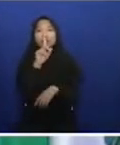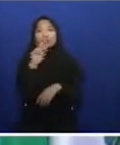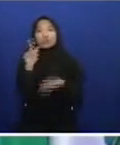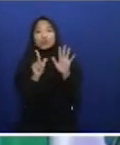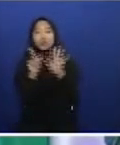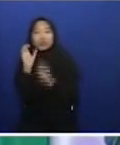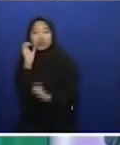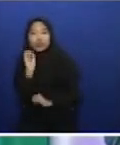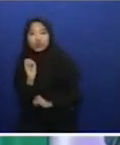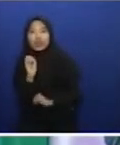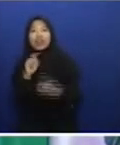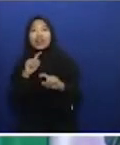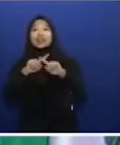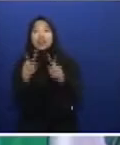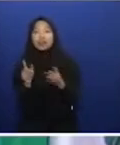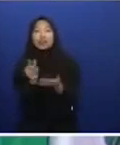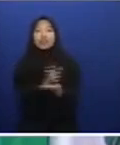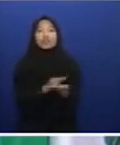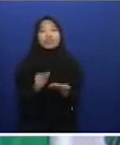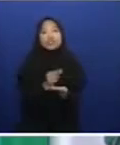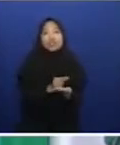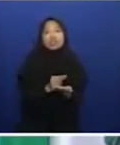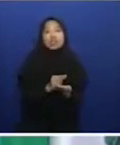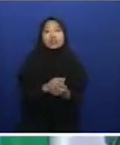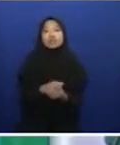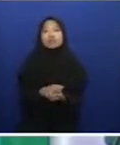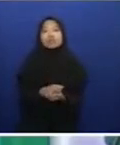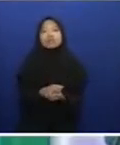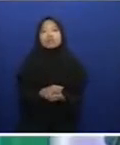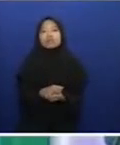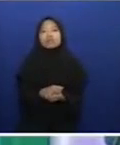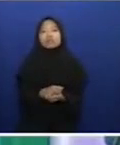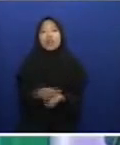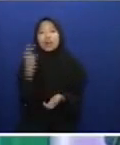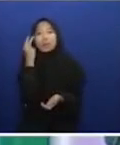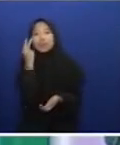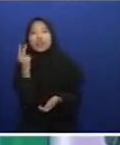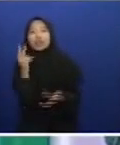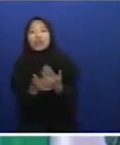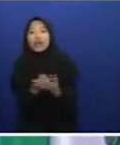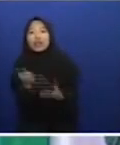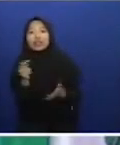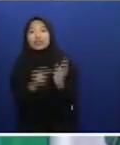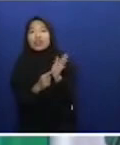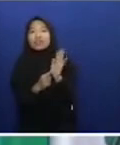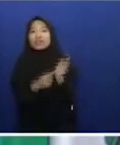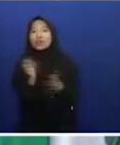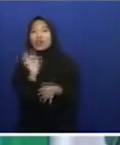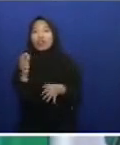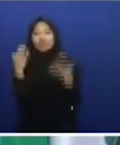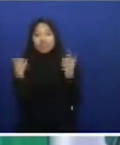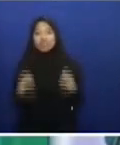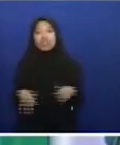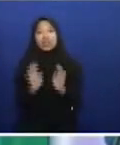tapi kampus tidak pernah menjamin kualitas seorang mahasiswa. Yang